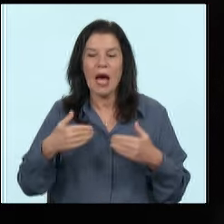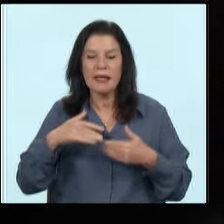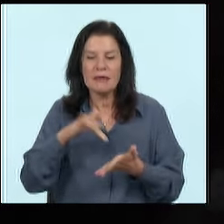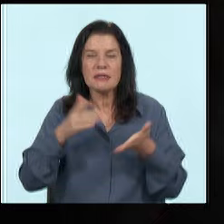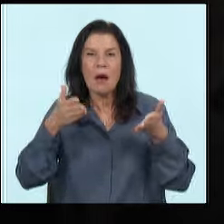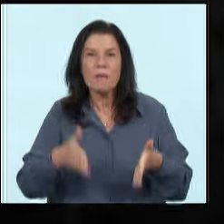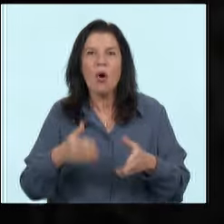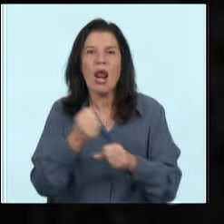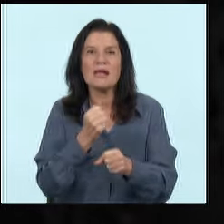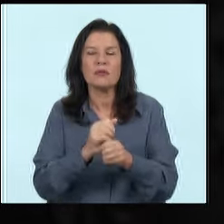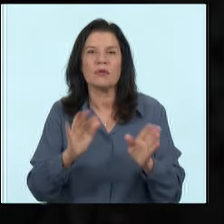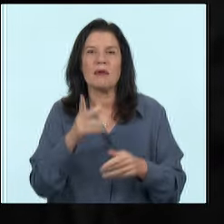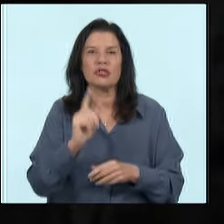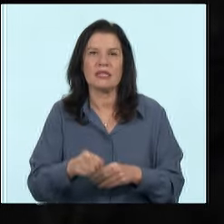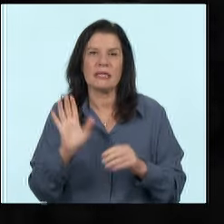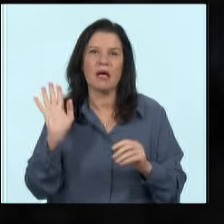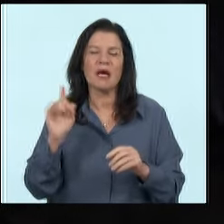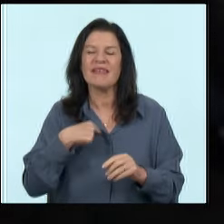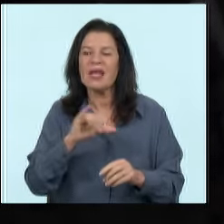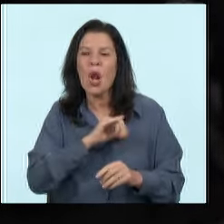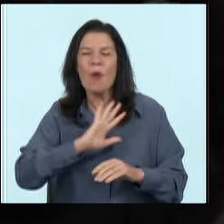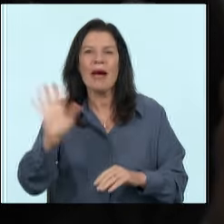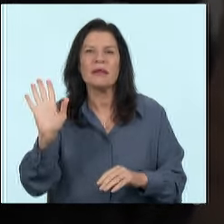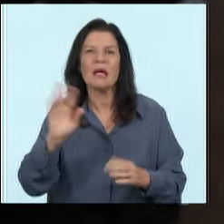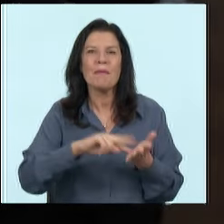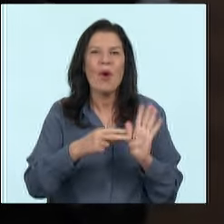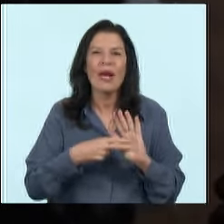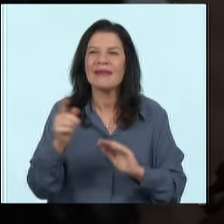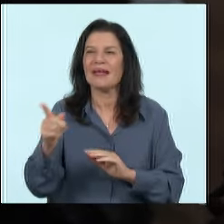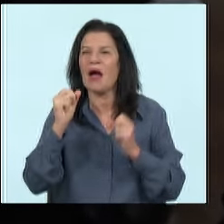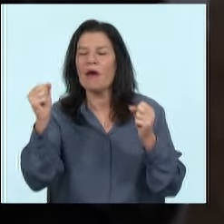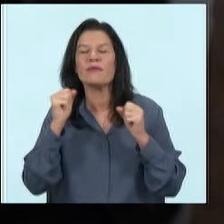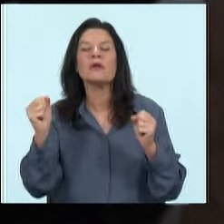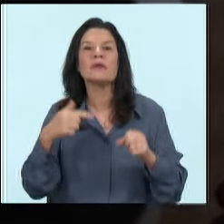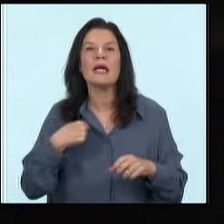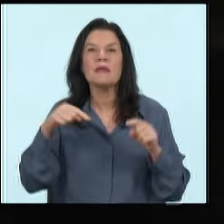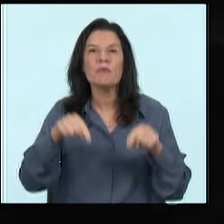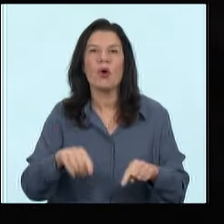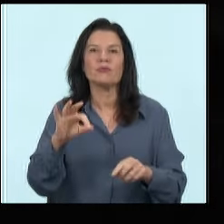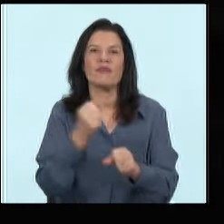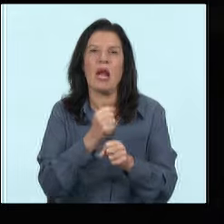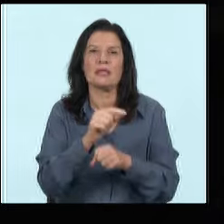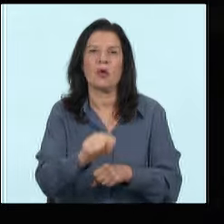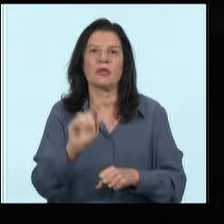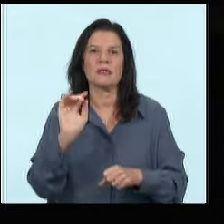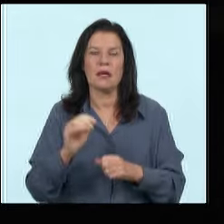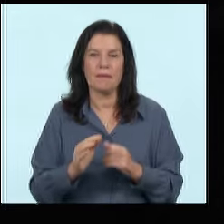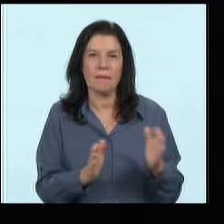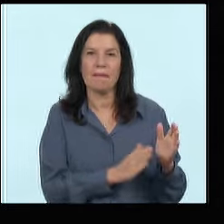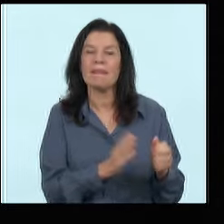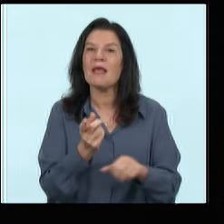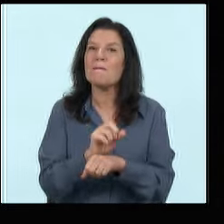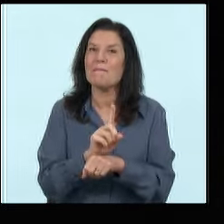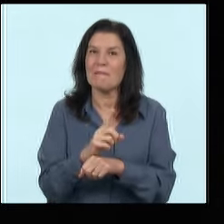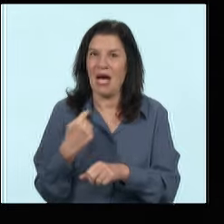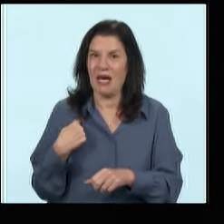ביחס להפגנות ולא המצב בארץ, כאוטי ככל שהוא יהיה. אנחנו פה בסוף בשביל לבצע את המשימה, אי אפשר לתת לדברים האלה להשפיע. מהרגע שנכנסנו לרפיח, בת